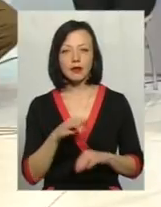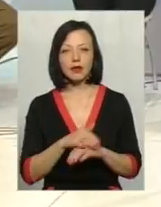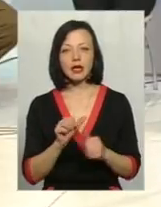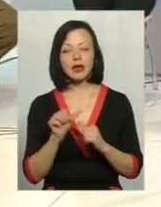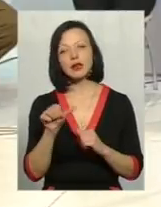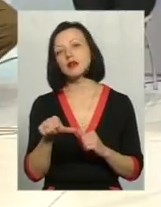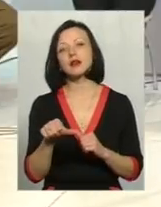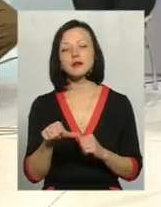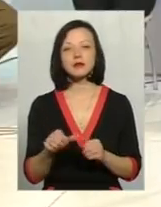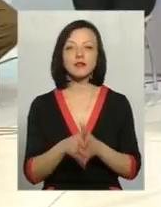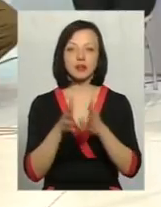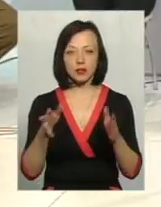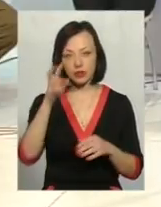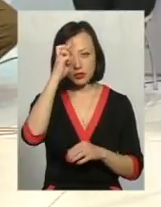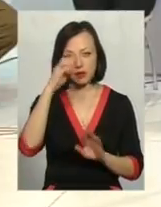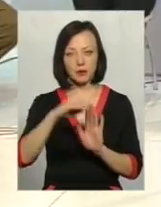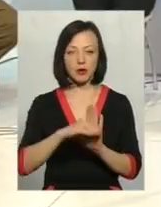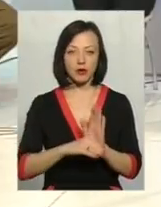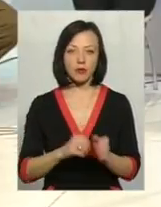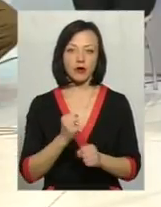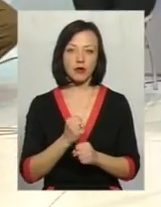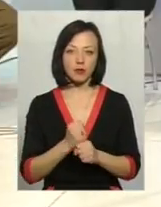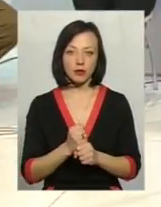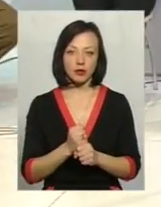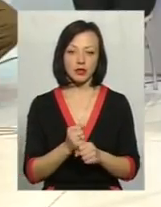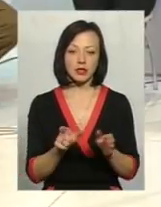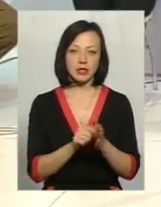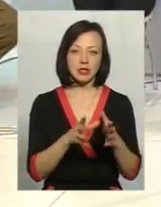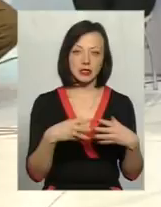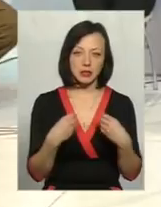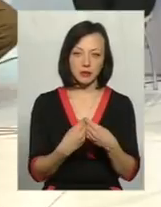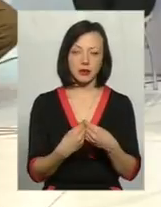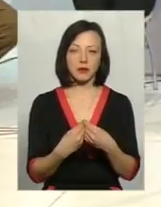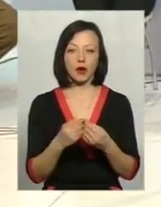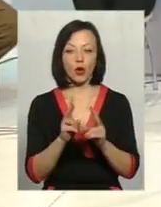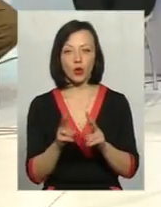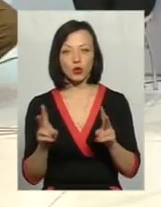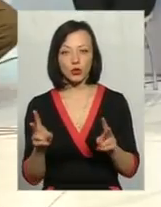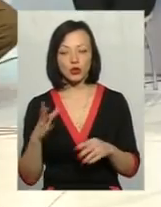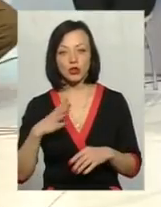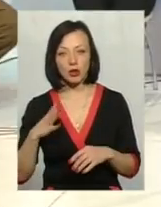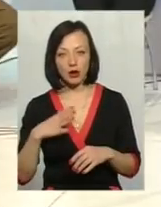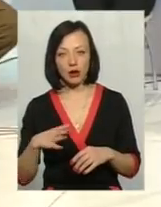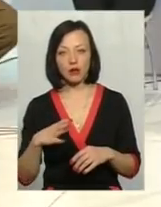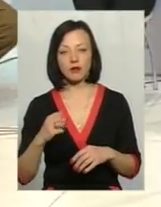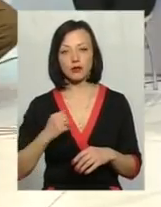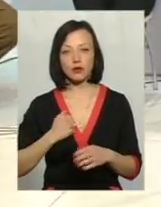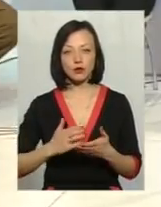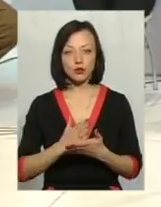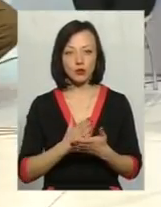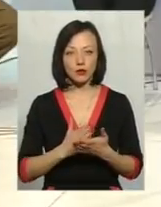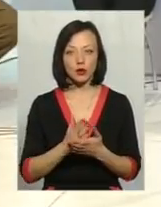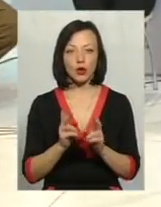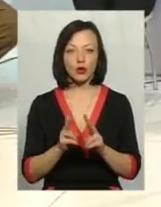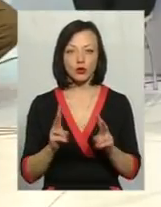ну, це має бути велика державна програма роботи, по-перше, з сім'ями, так? Тих, хто чекає військовослужбовців,